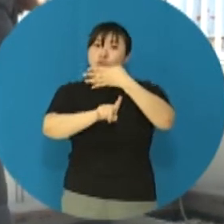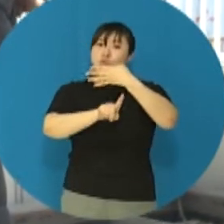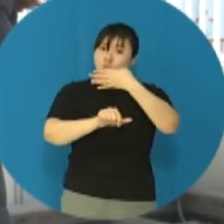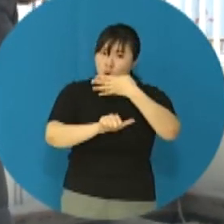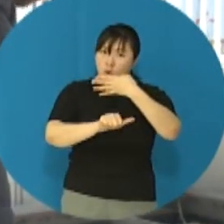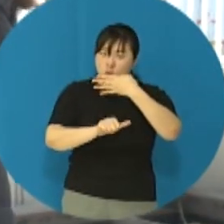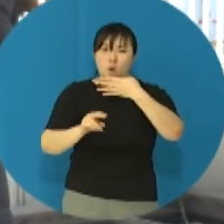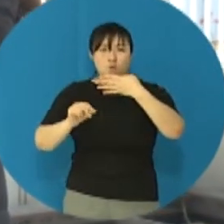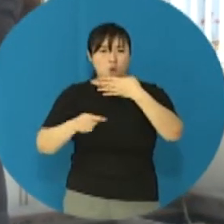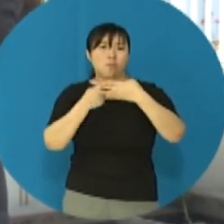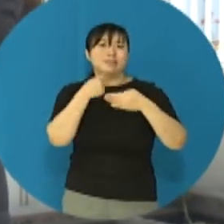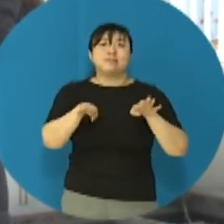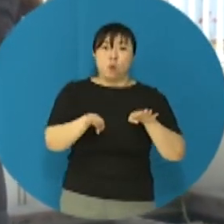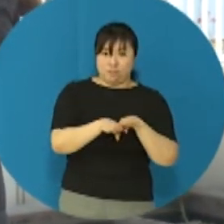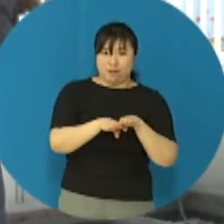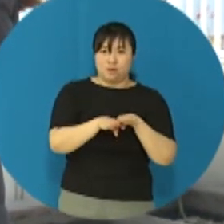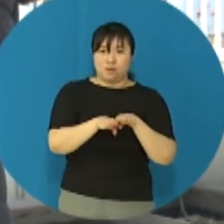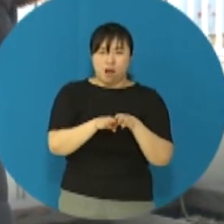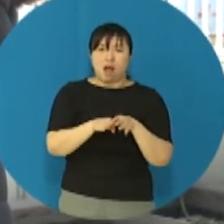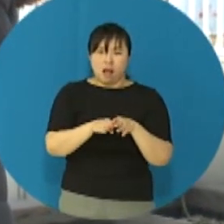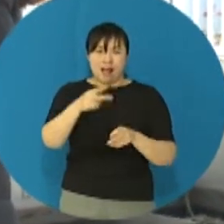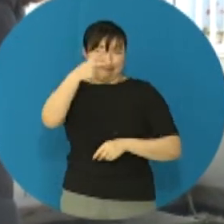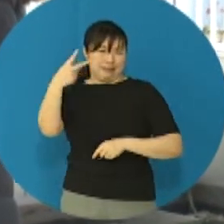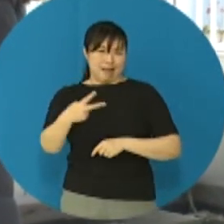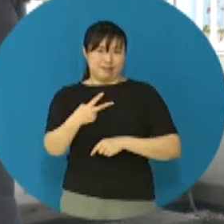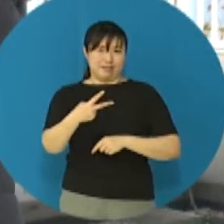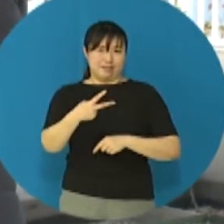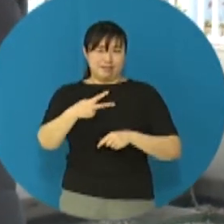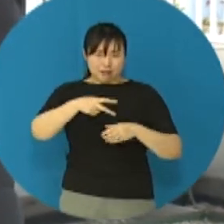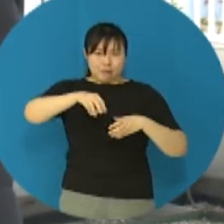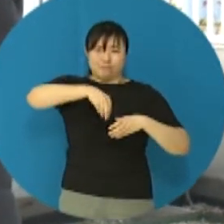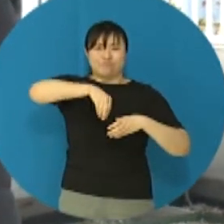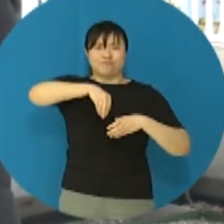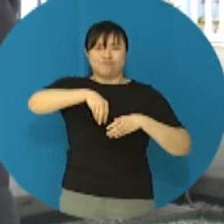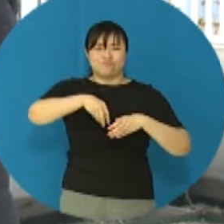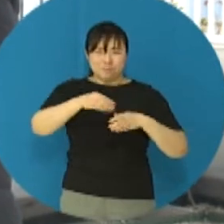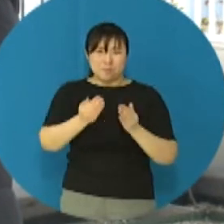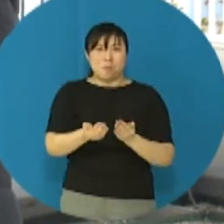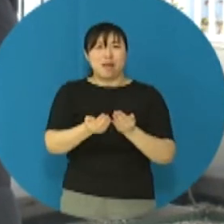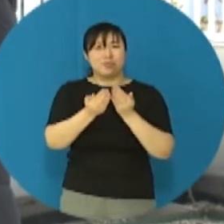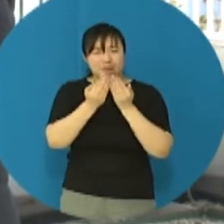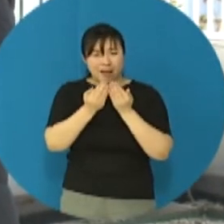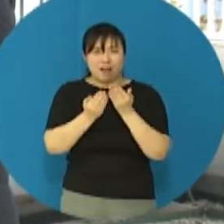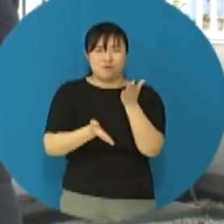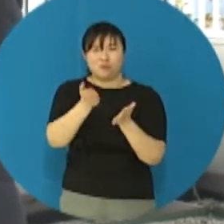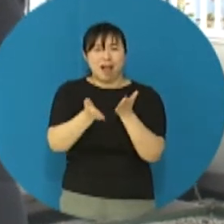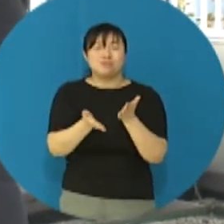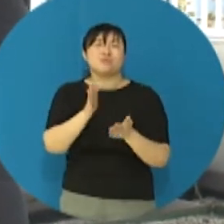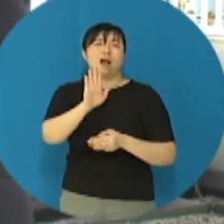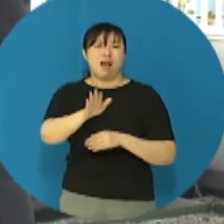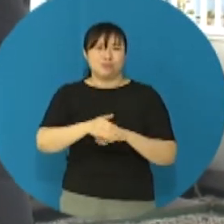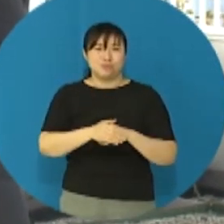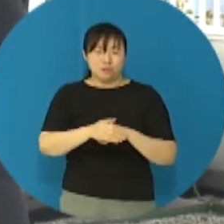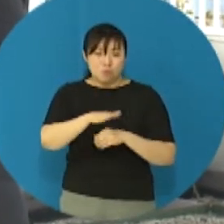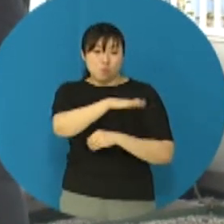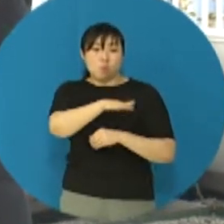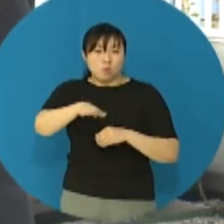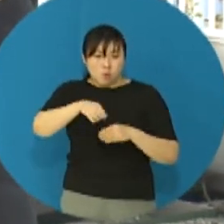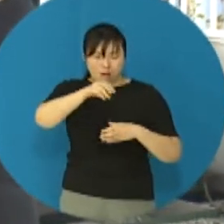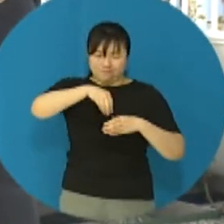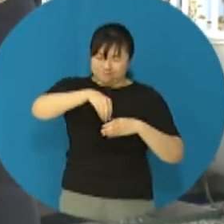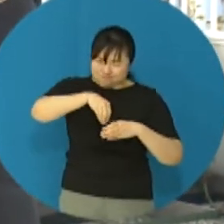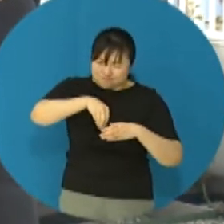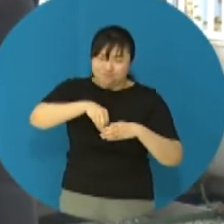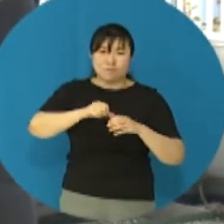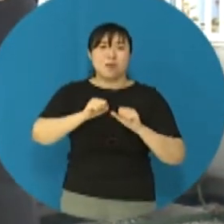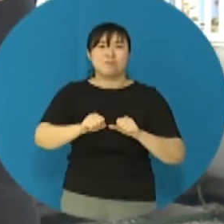日曜日は、2階で抹茶サービス、子どもたちの抹茶のサービスがございますので、ぜひ来ていただきたい